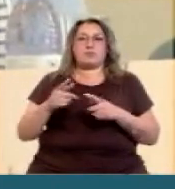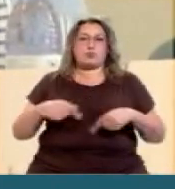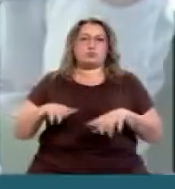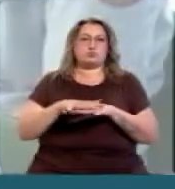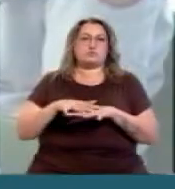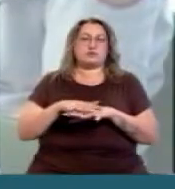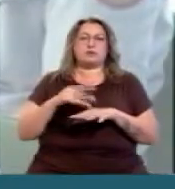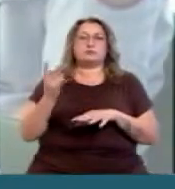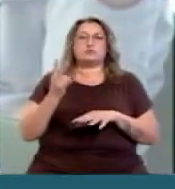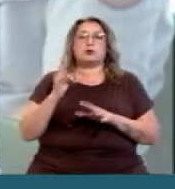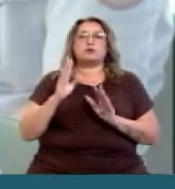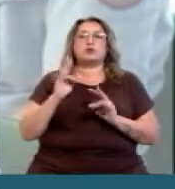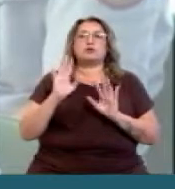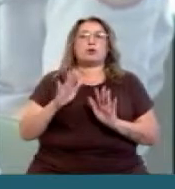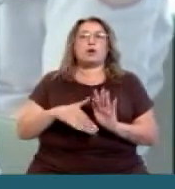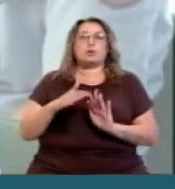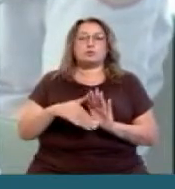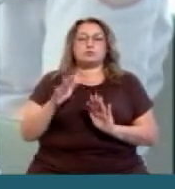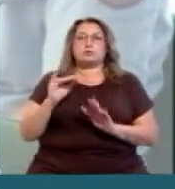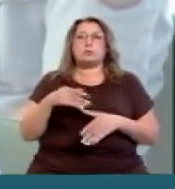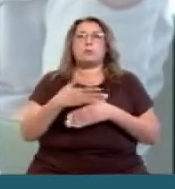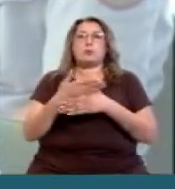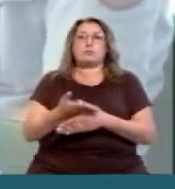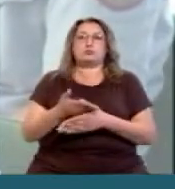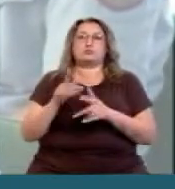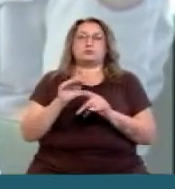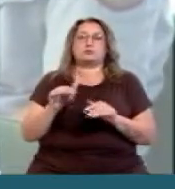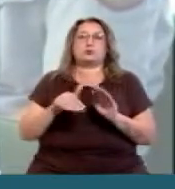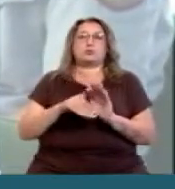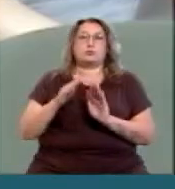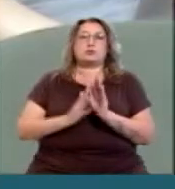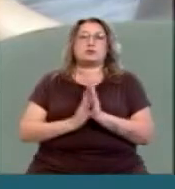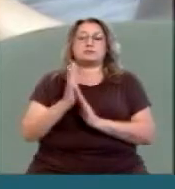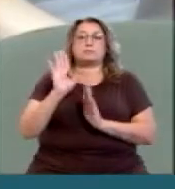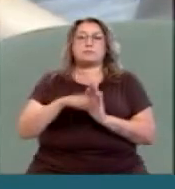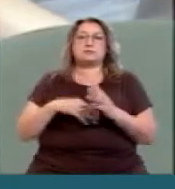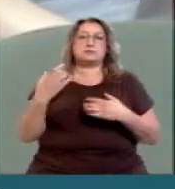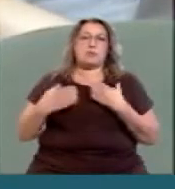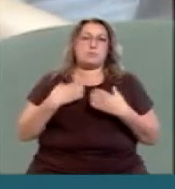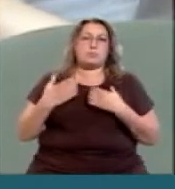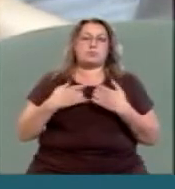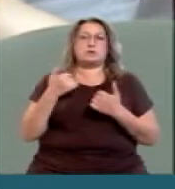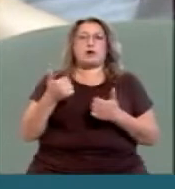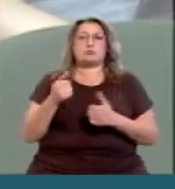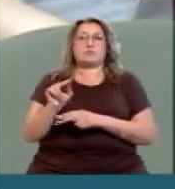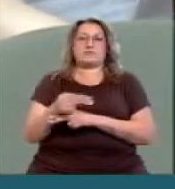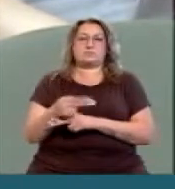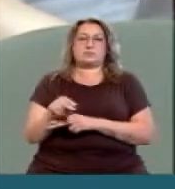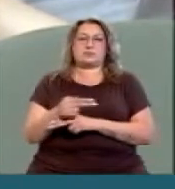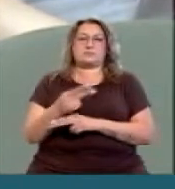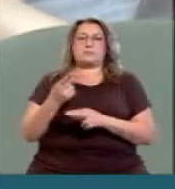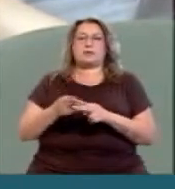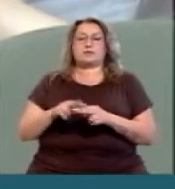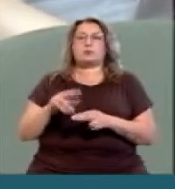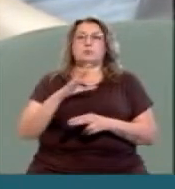отбасы құндылығы барынша насихатталса дұрыс болар еді. Уақытының басым бөлігін жұмыста өткізетін қылмыстық атқару жүйесі департаментінің